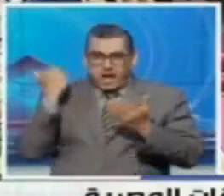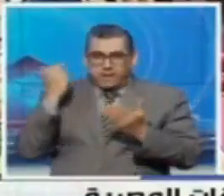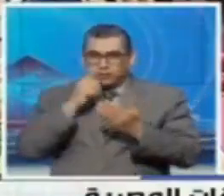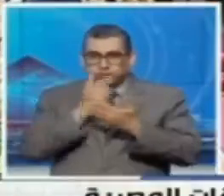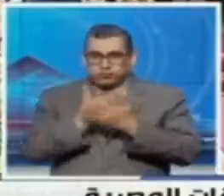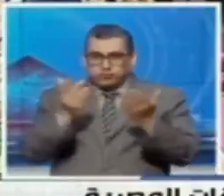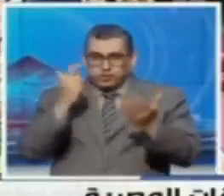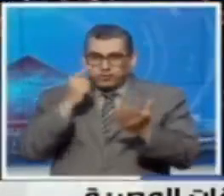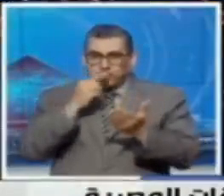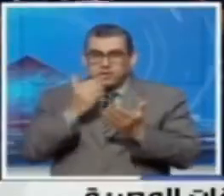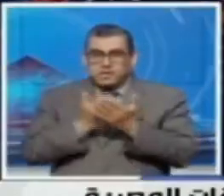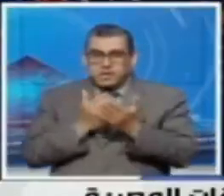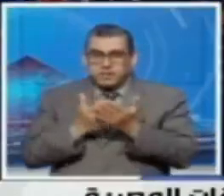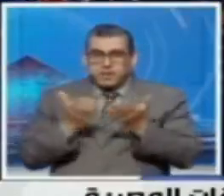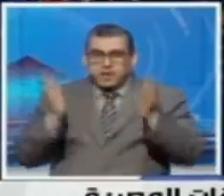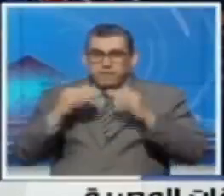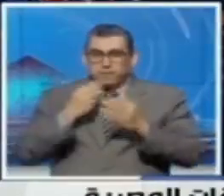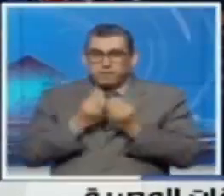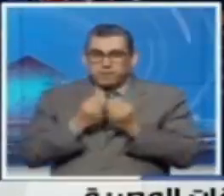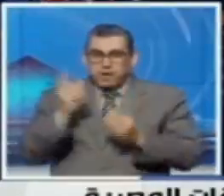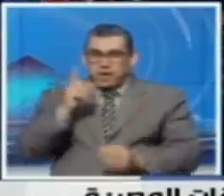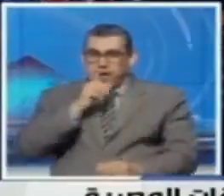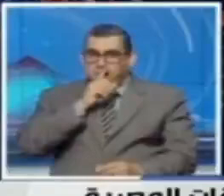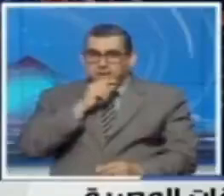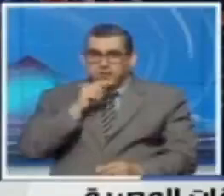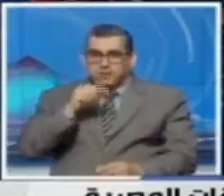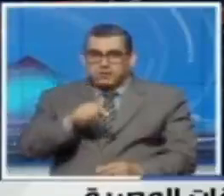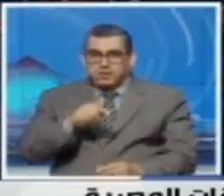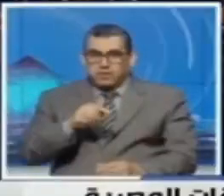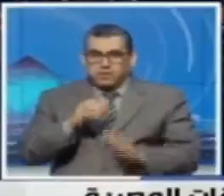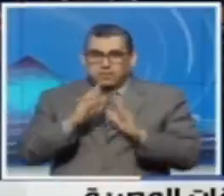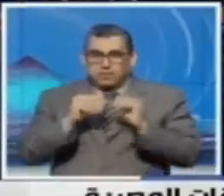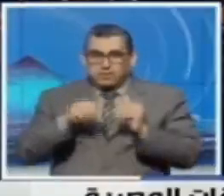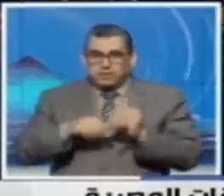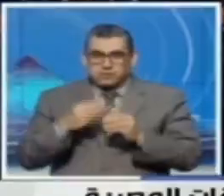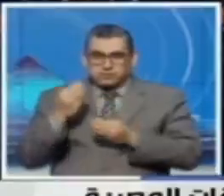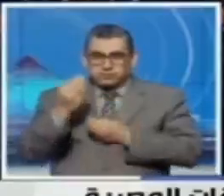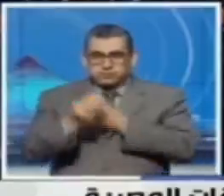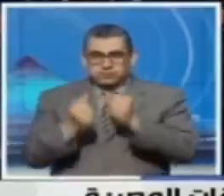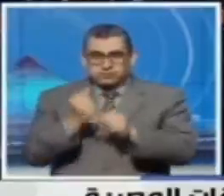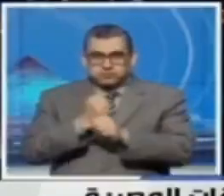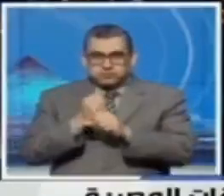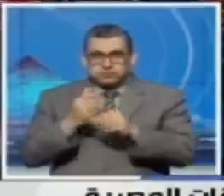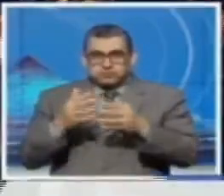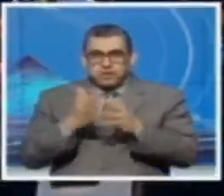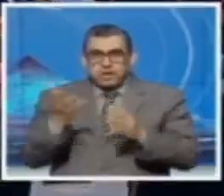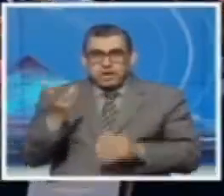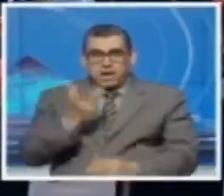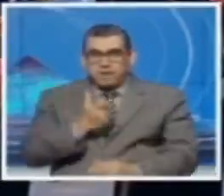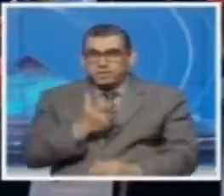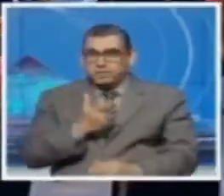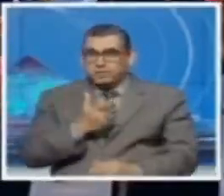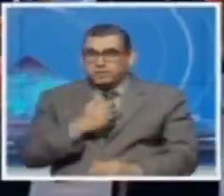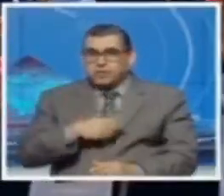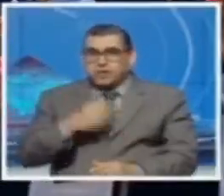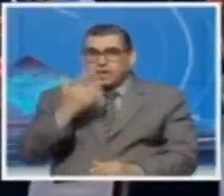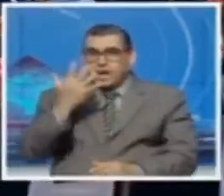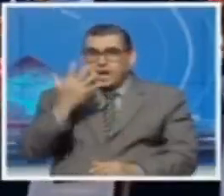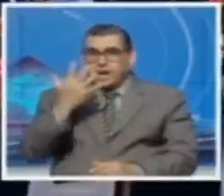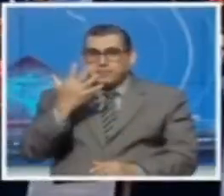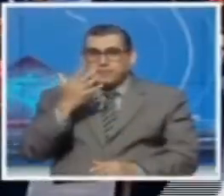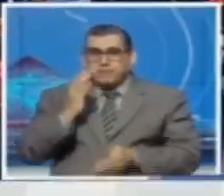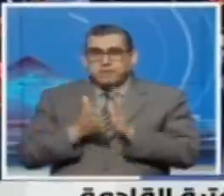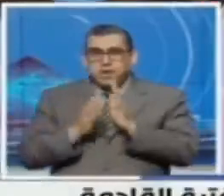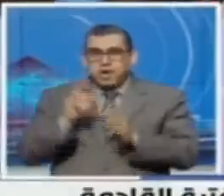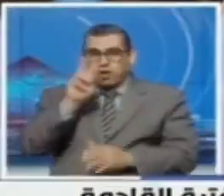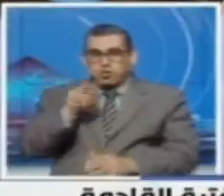تقدر الاستثمارات المقتدر تقدمها من جانب قطر إلى مصر تصل إلى ما يقرب حوالي